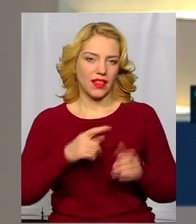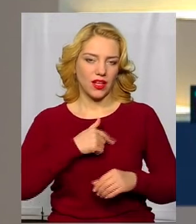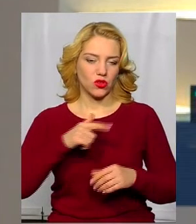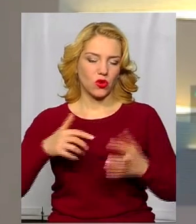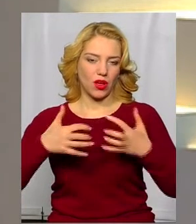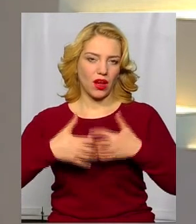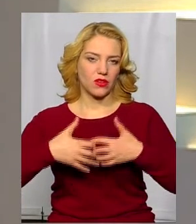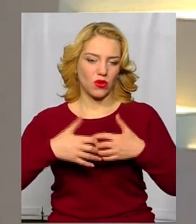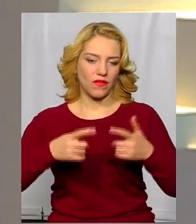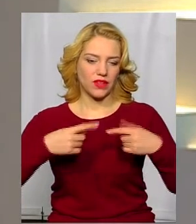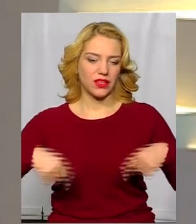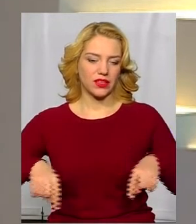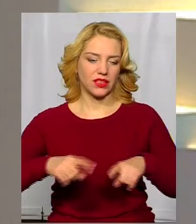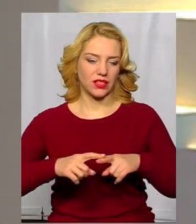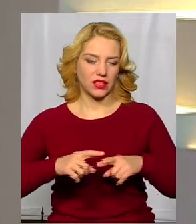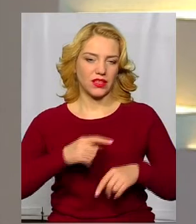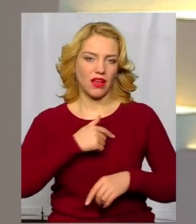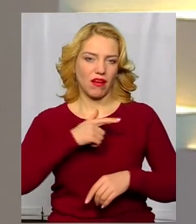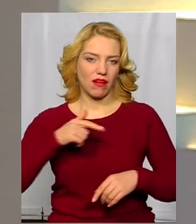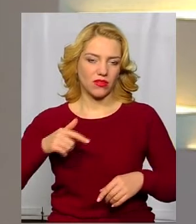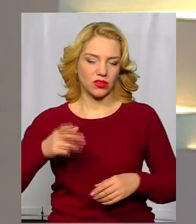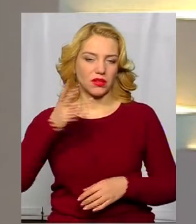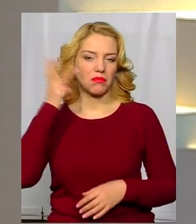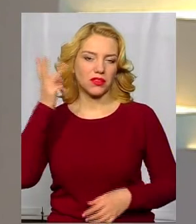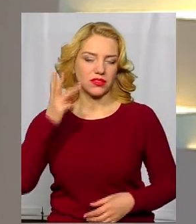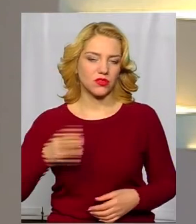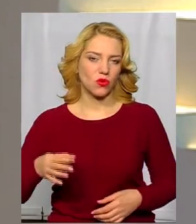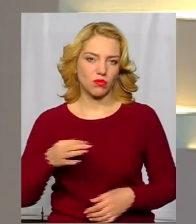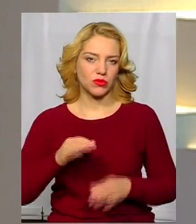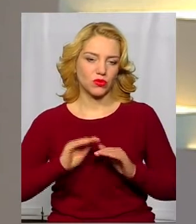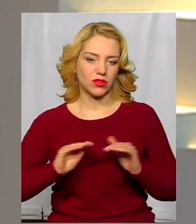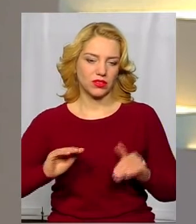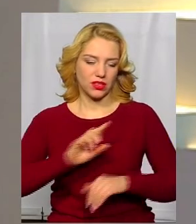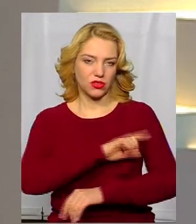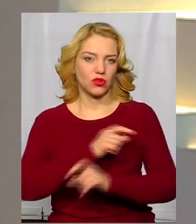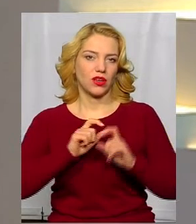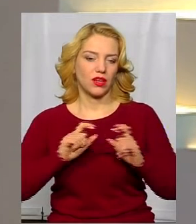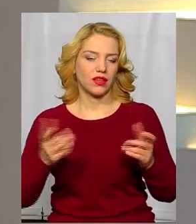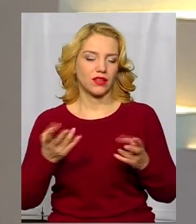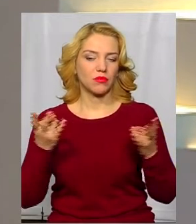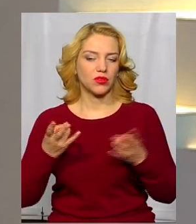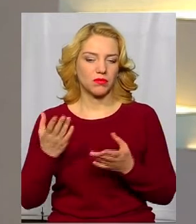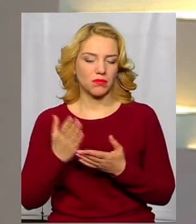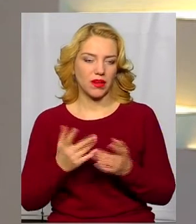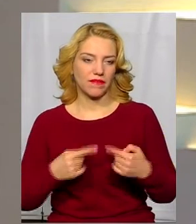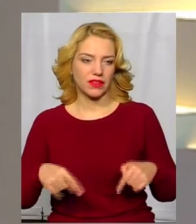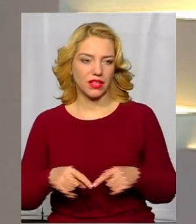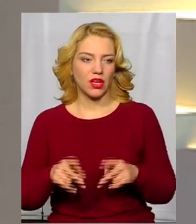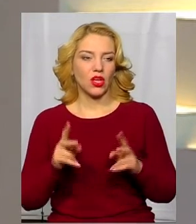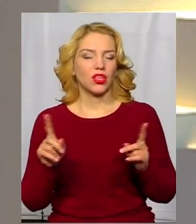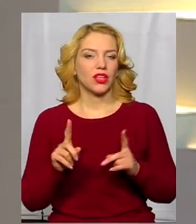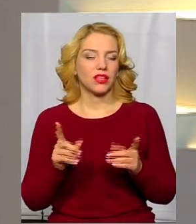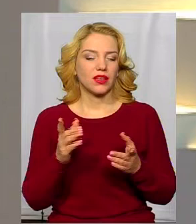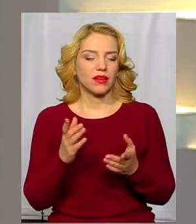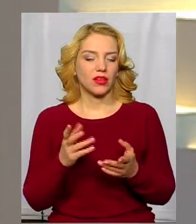відділенню кардіології Хмельницької обласної дитячої лікарні. Які потреби має відділення? Хто, ну і власне, які